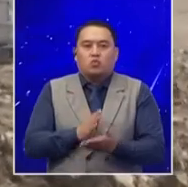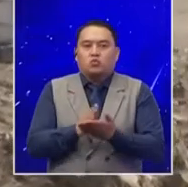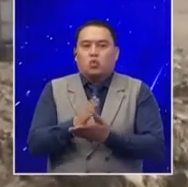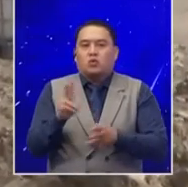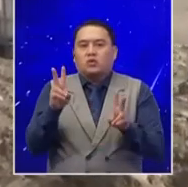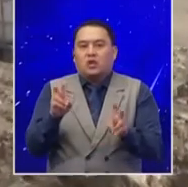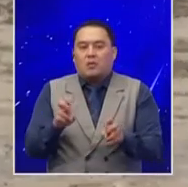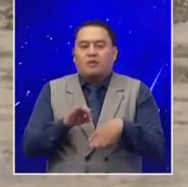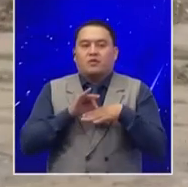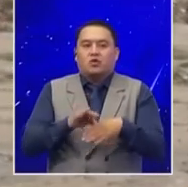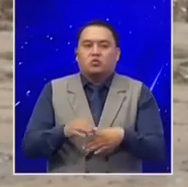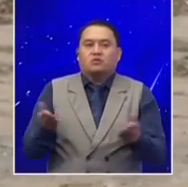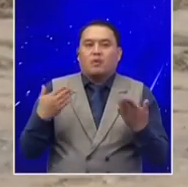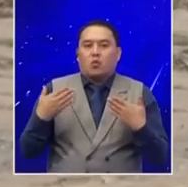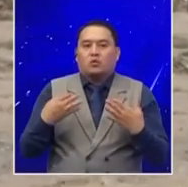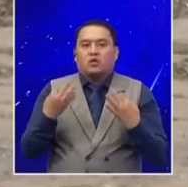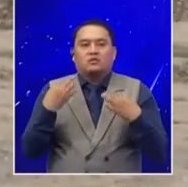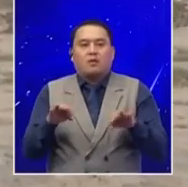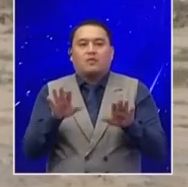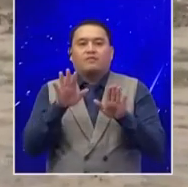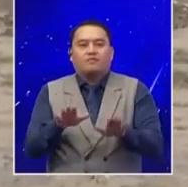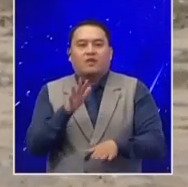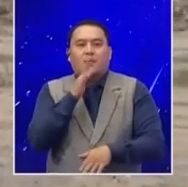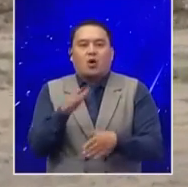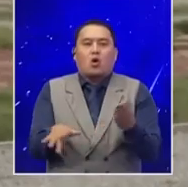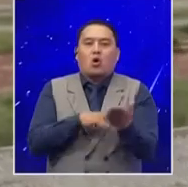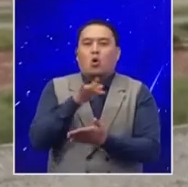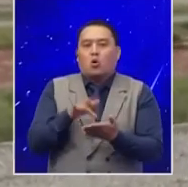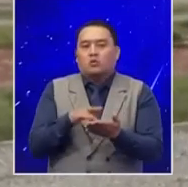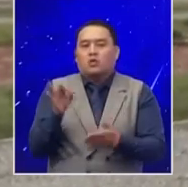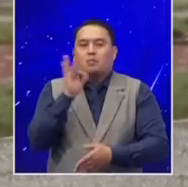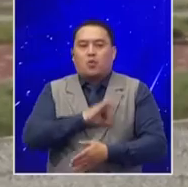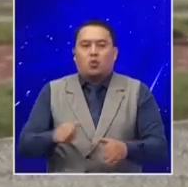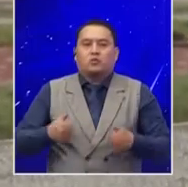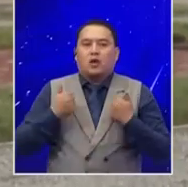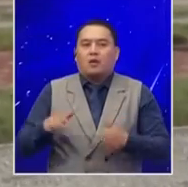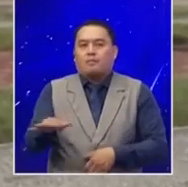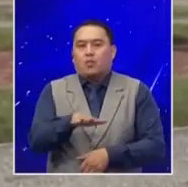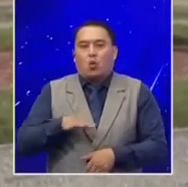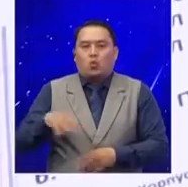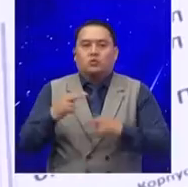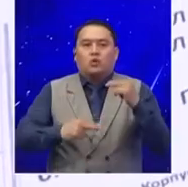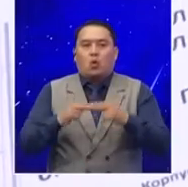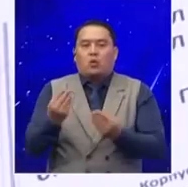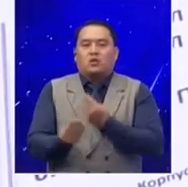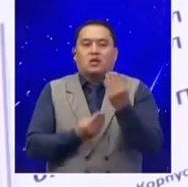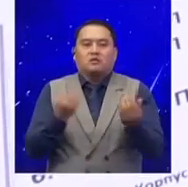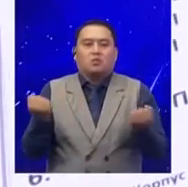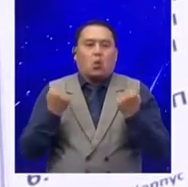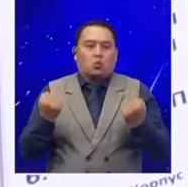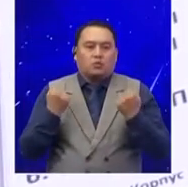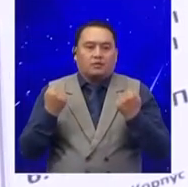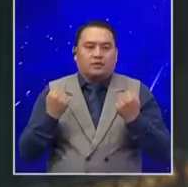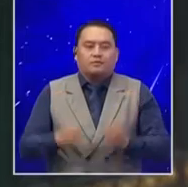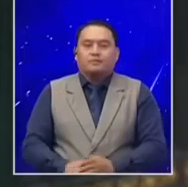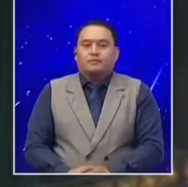тема проведения досуга жильцов. Чтобы свободное время горожане проводили с пользой, на территории городка строятся игровые и спортивные